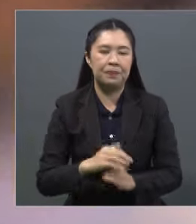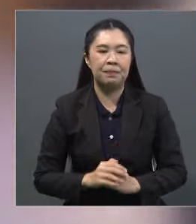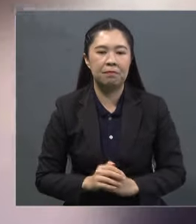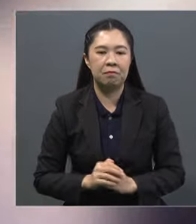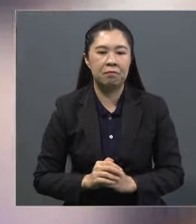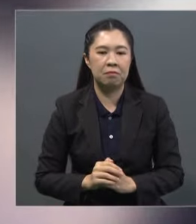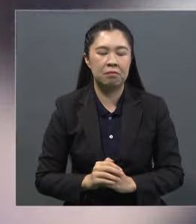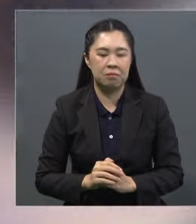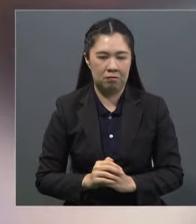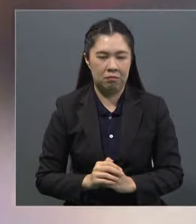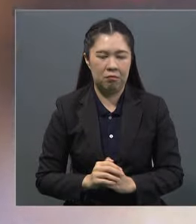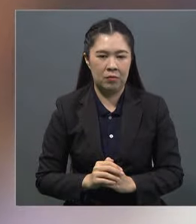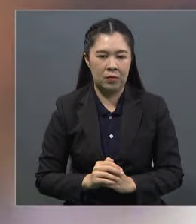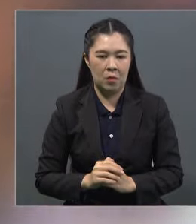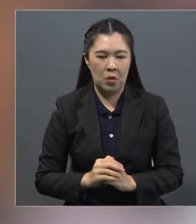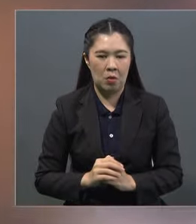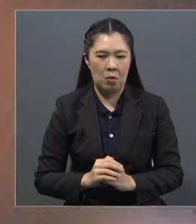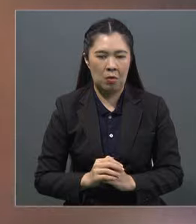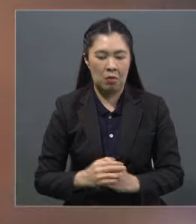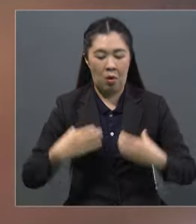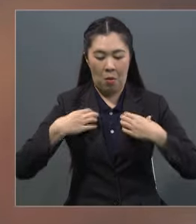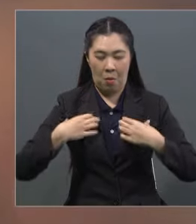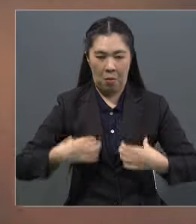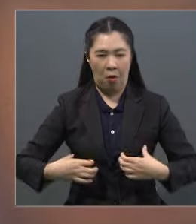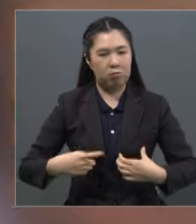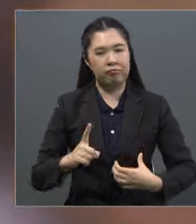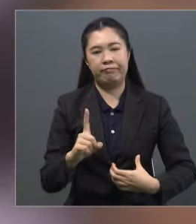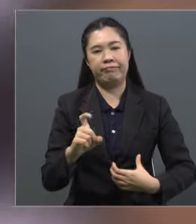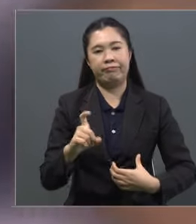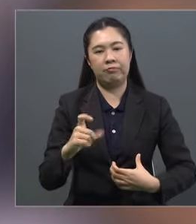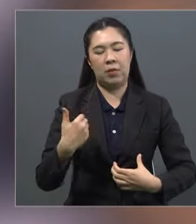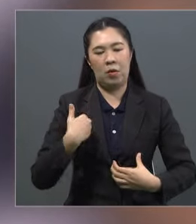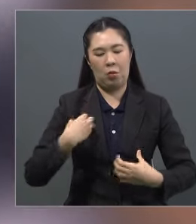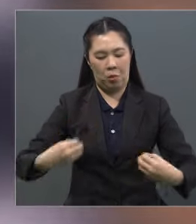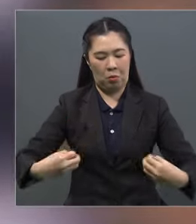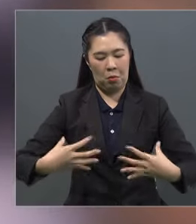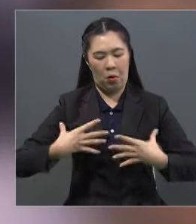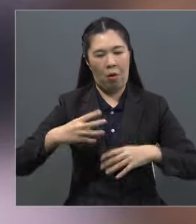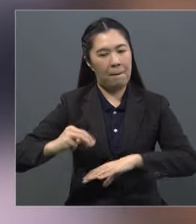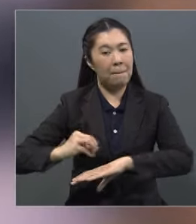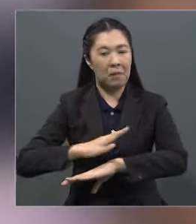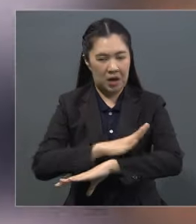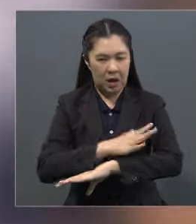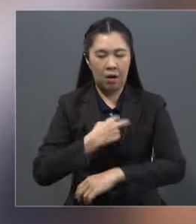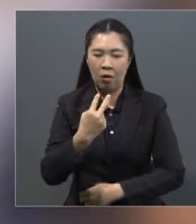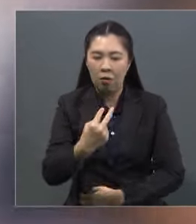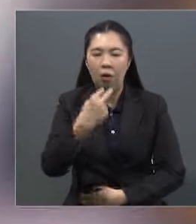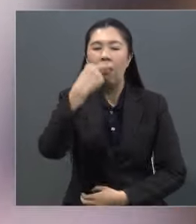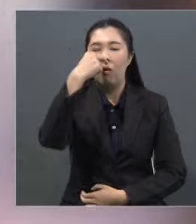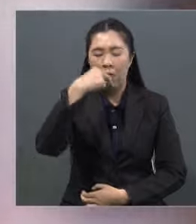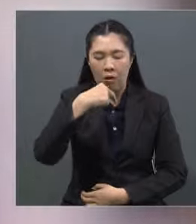จับสูบแล้ว มันจะทำให้ปอดเราเนี่ยพังแล้วเราก็จะเป็นมะเร็งปอดเวลาหนูหายใจเข้าไปหนูก็จะหายใจลำบ